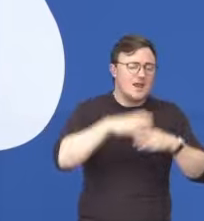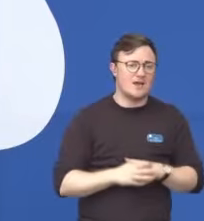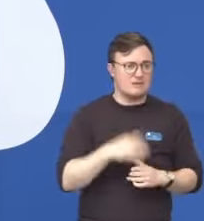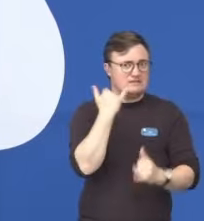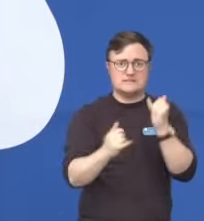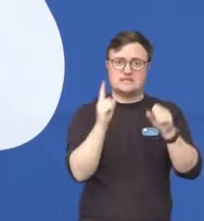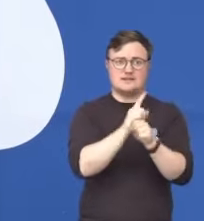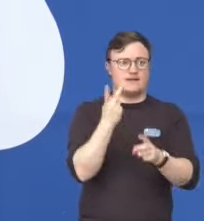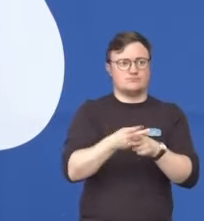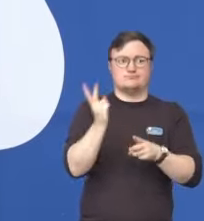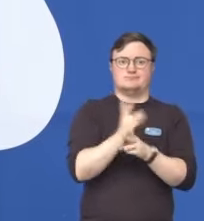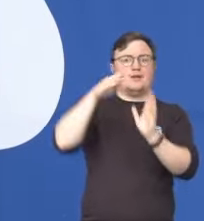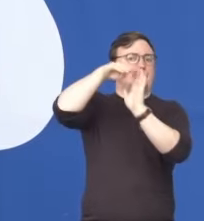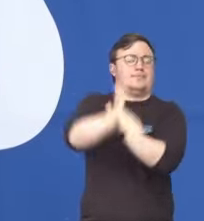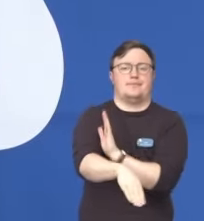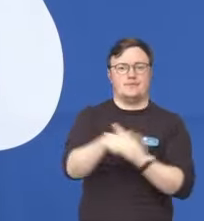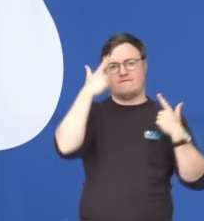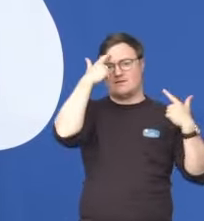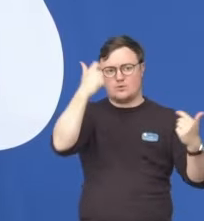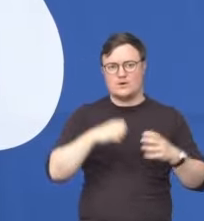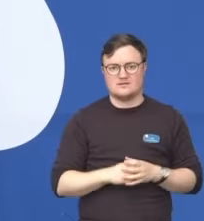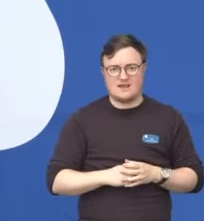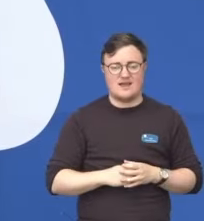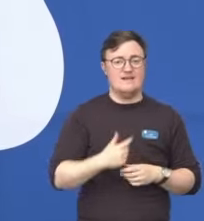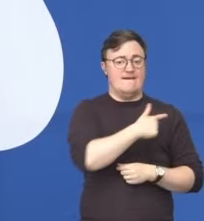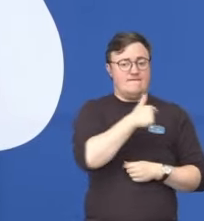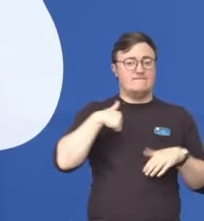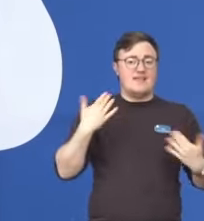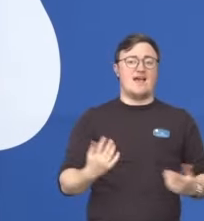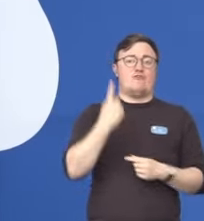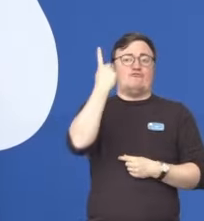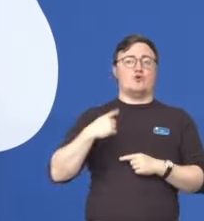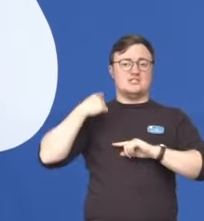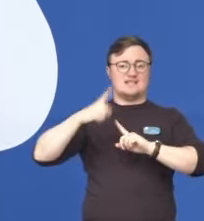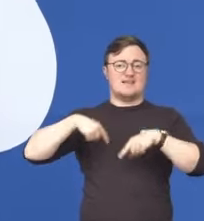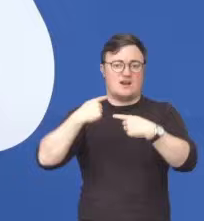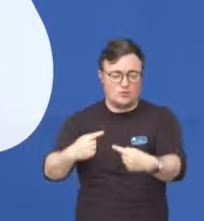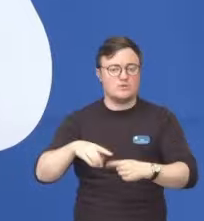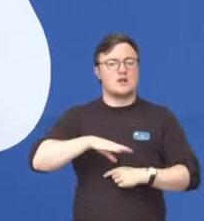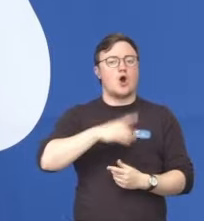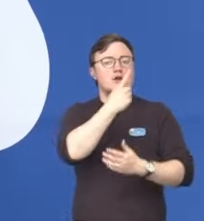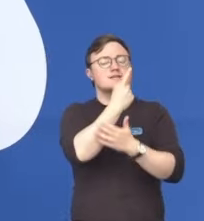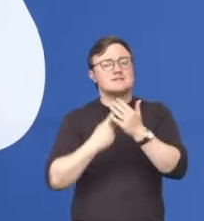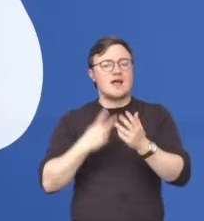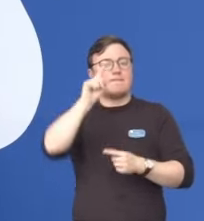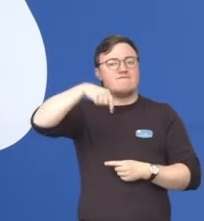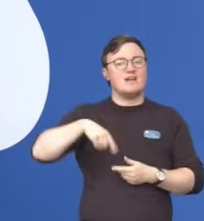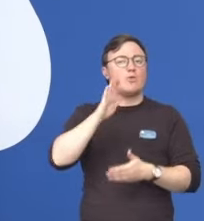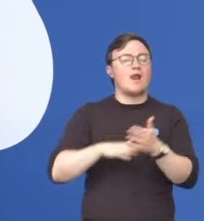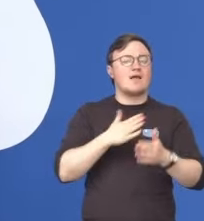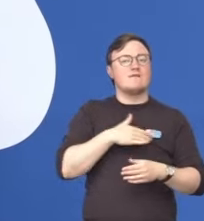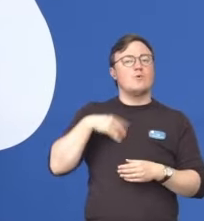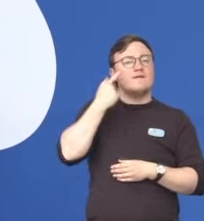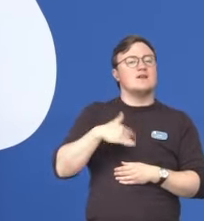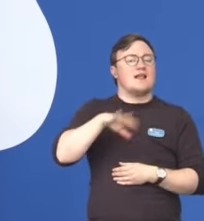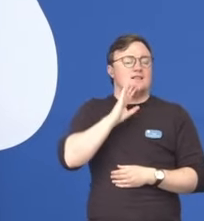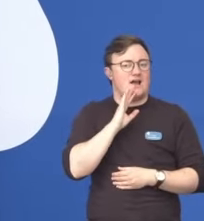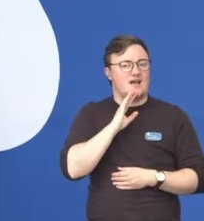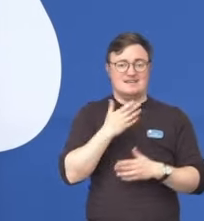Det är ju också så att vi är den första generationen som kommer få det sämre än våra föräldrar. Och det här handlar inte bara om liksom, klimatet,